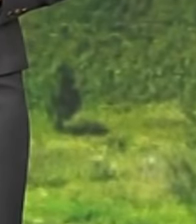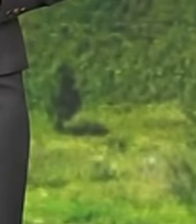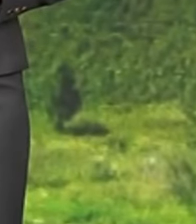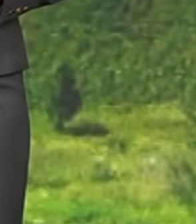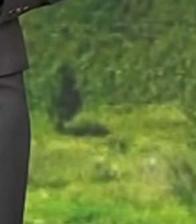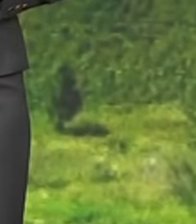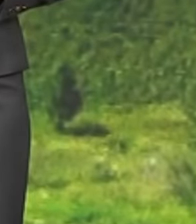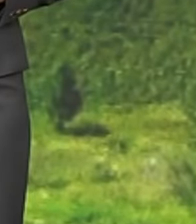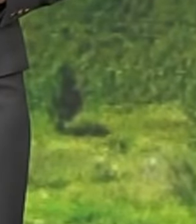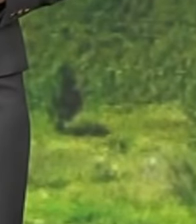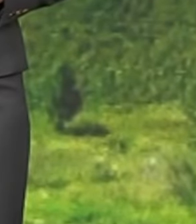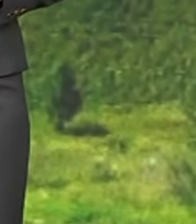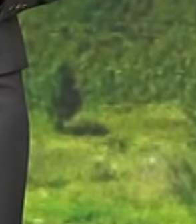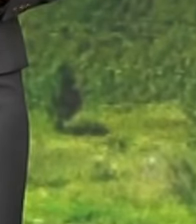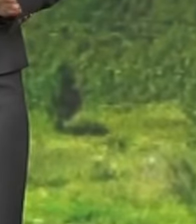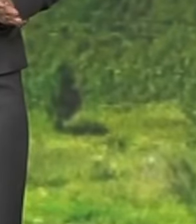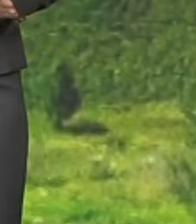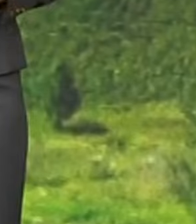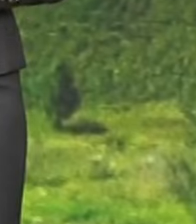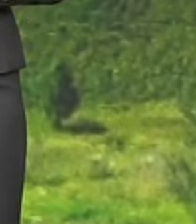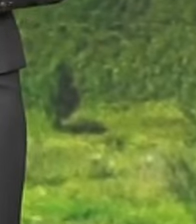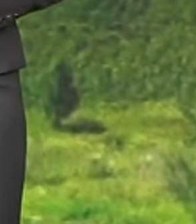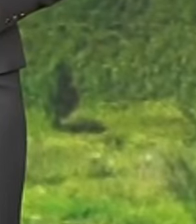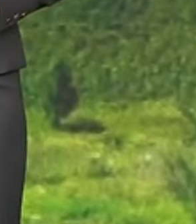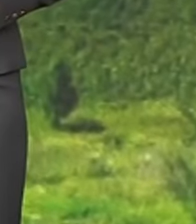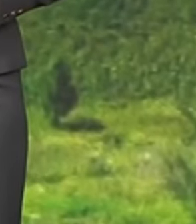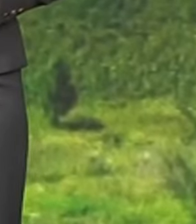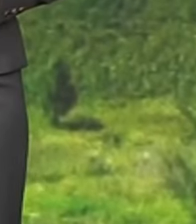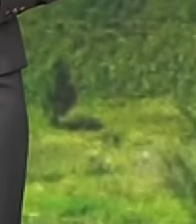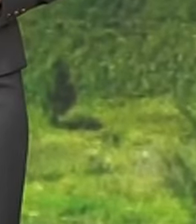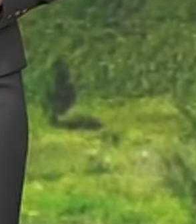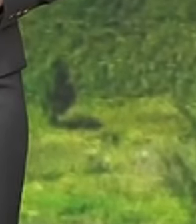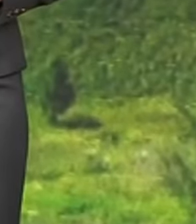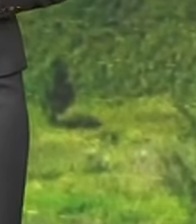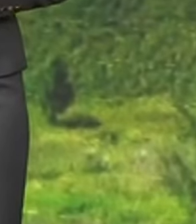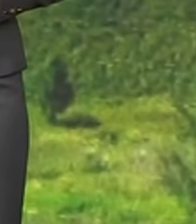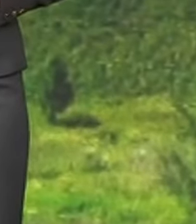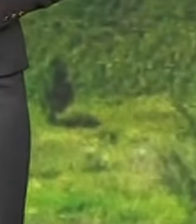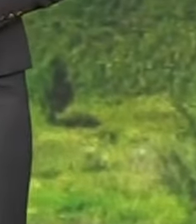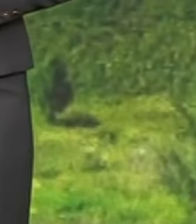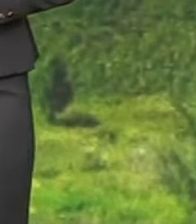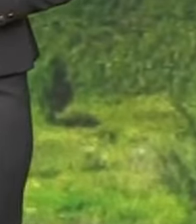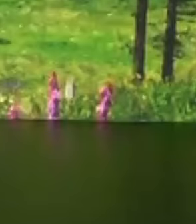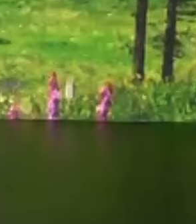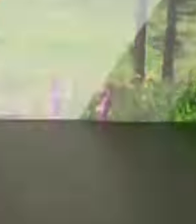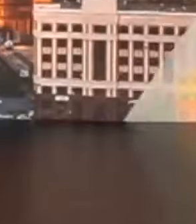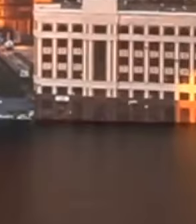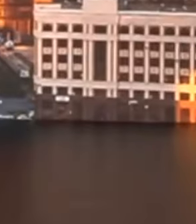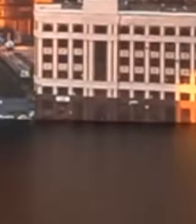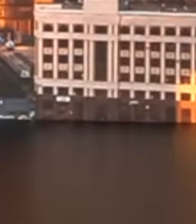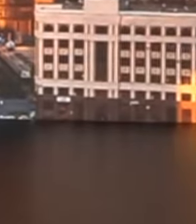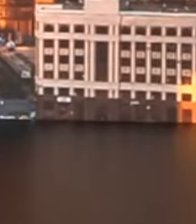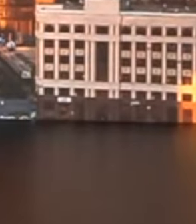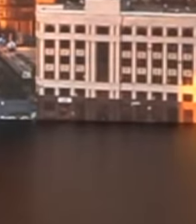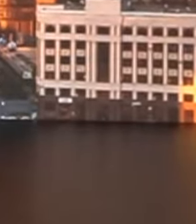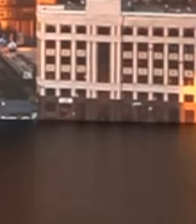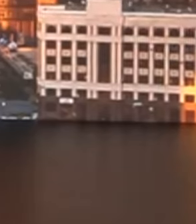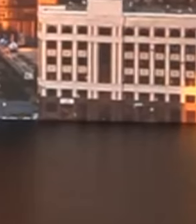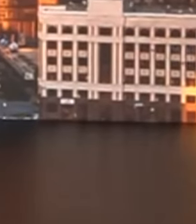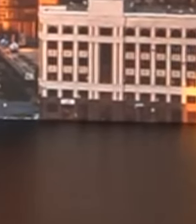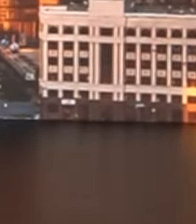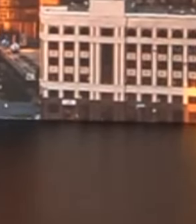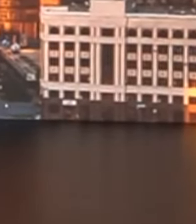түнде плюс 19 градусты көрсетеді. Алматыда түнде 20, күндіз 30 градусқа көтеріледі. Астанада жауын жауады, күндіз 0-ден